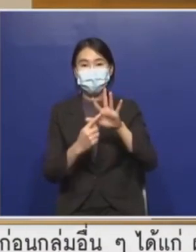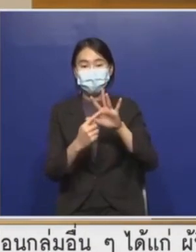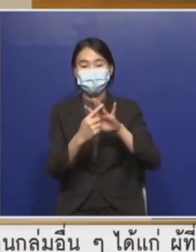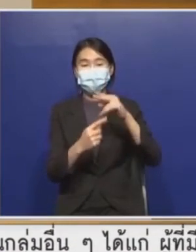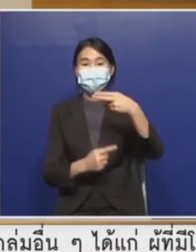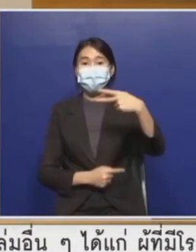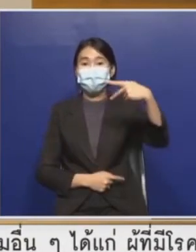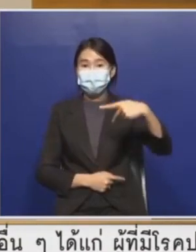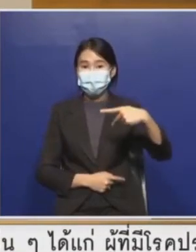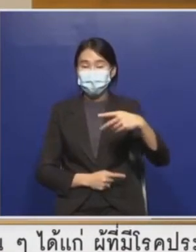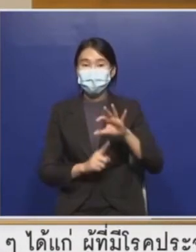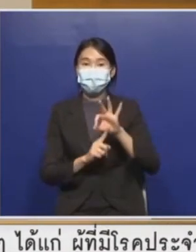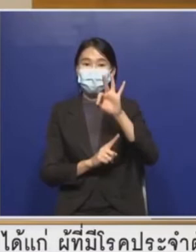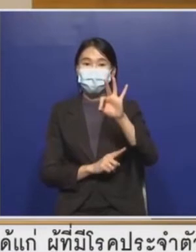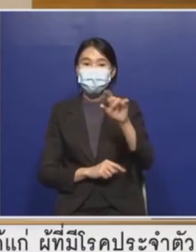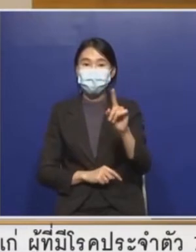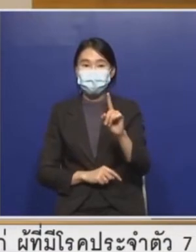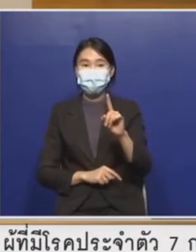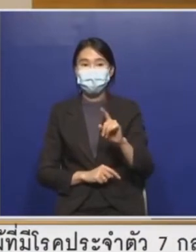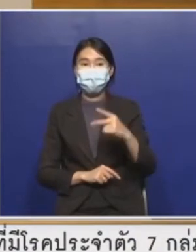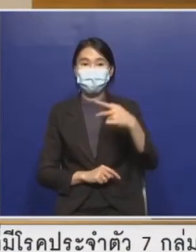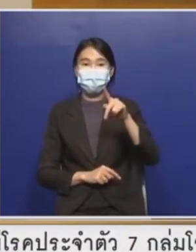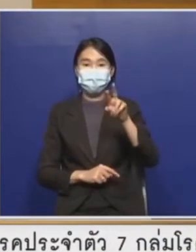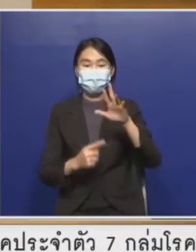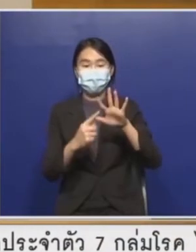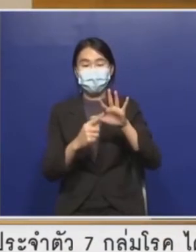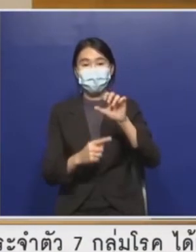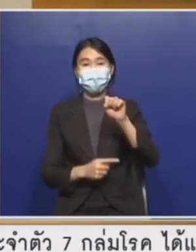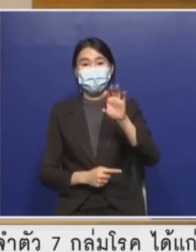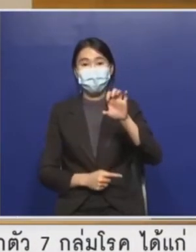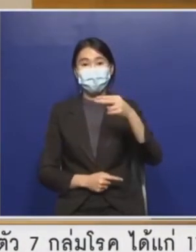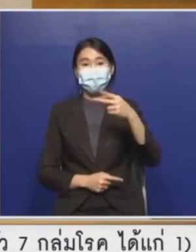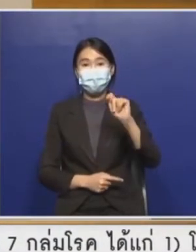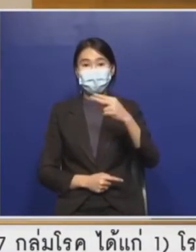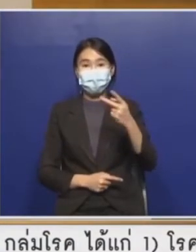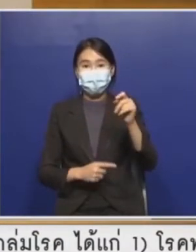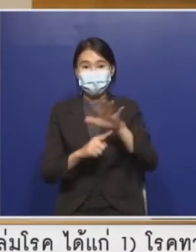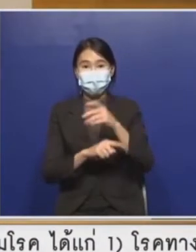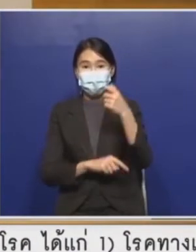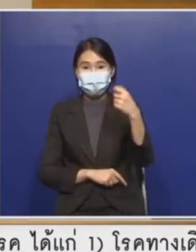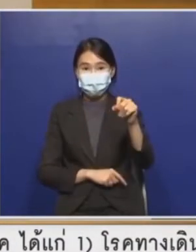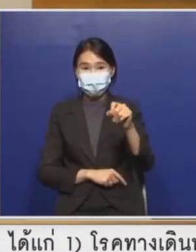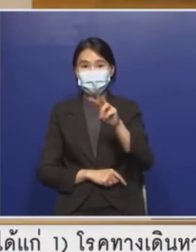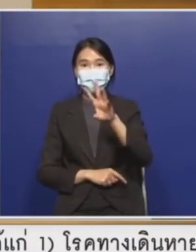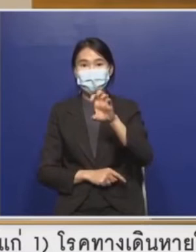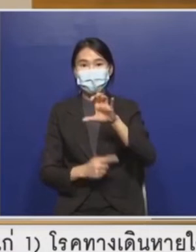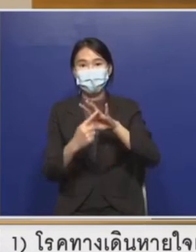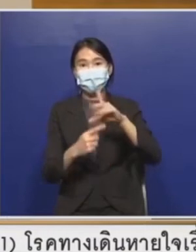ร 9.นายประสิทธิ์มหามัด 10. นายวิเชียรช